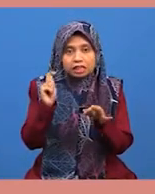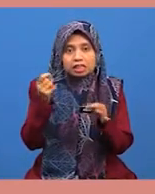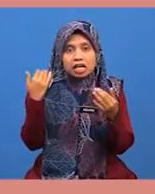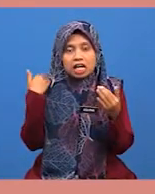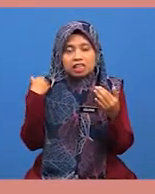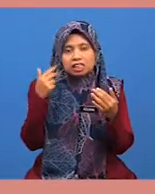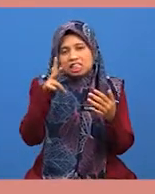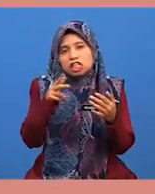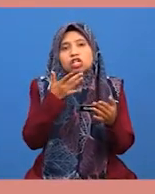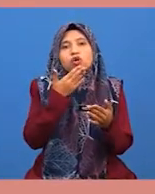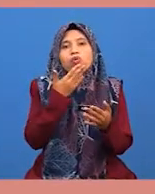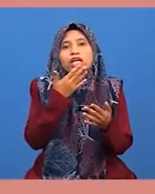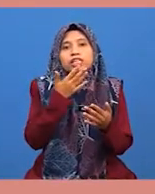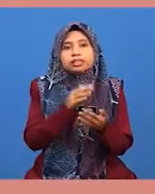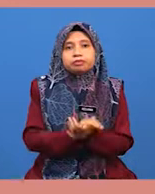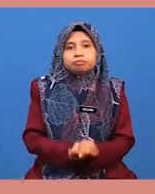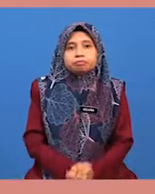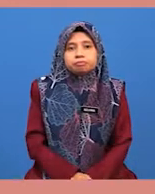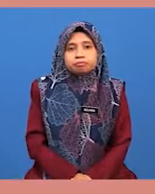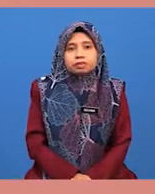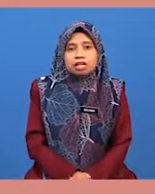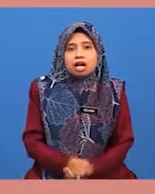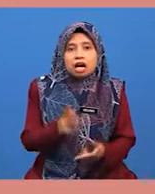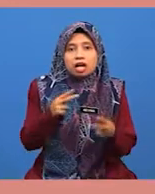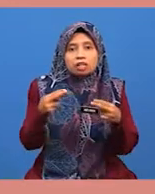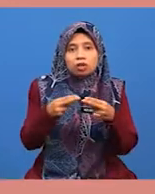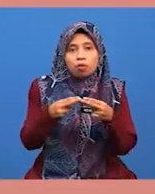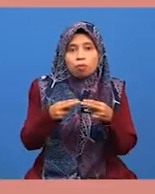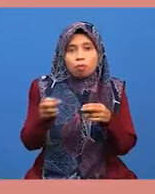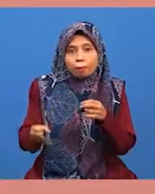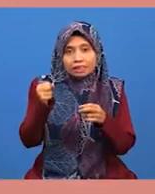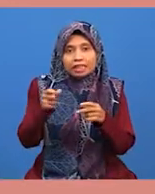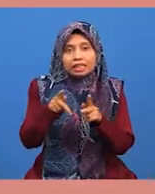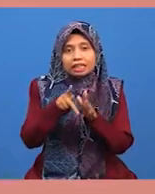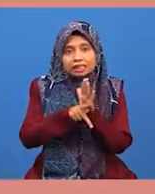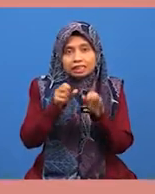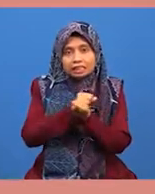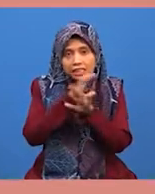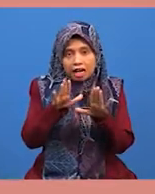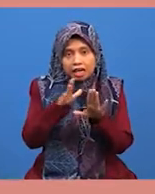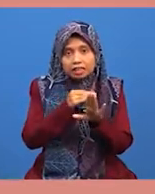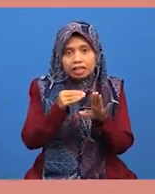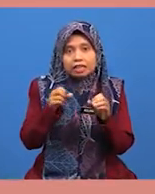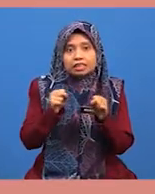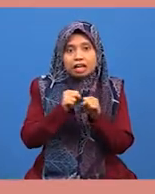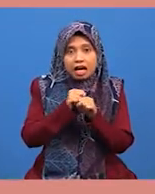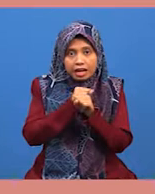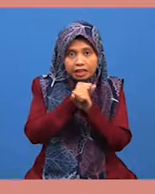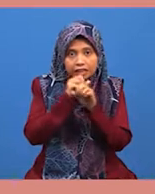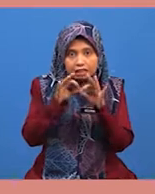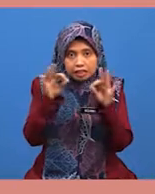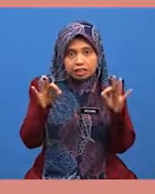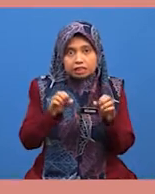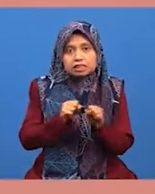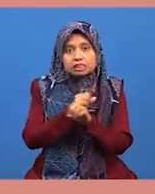telah membezakan ayat induk, kata hubung pancangan keterangan dan ayat keterangan